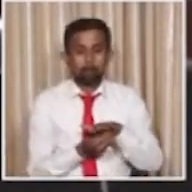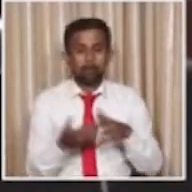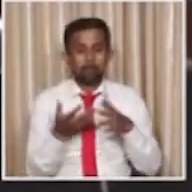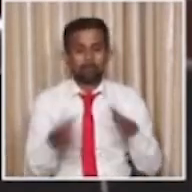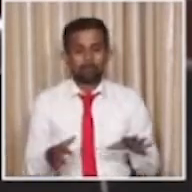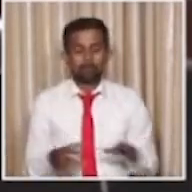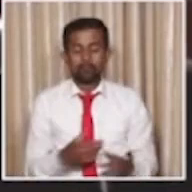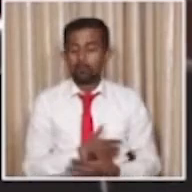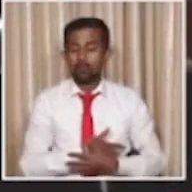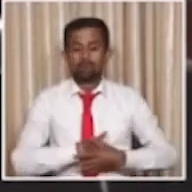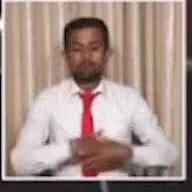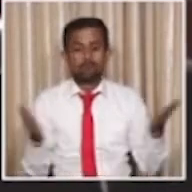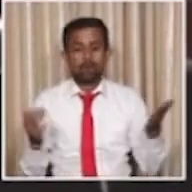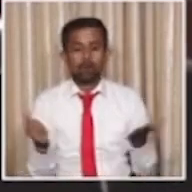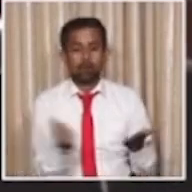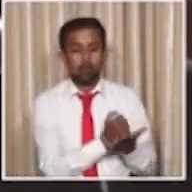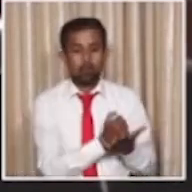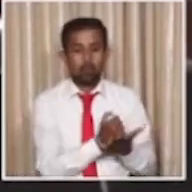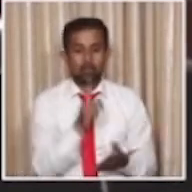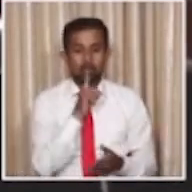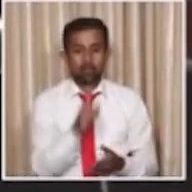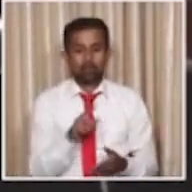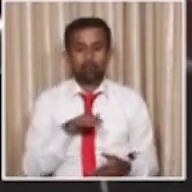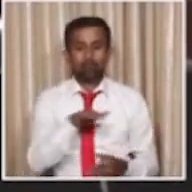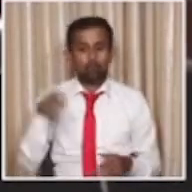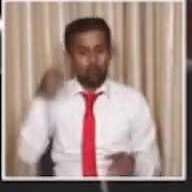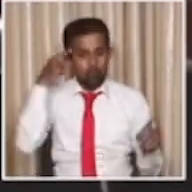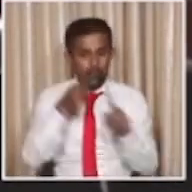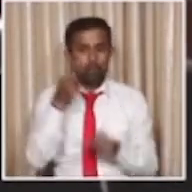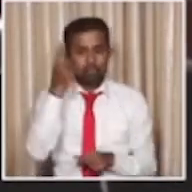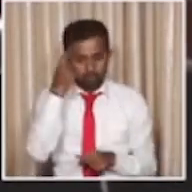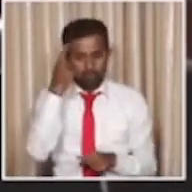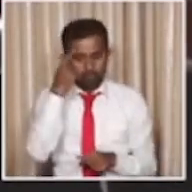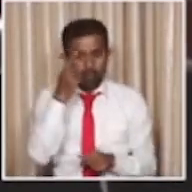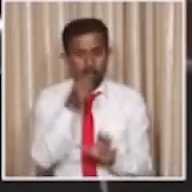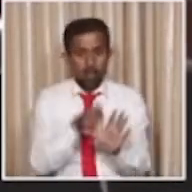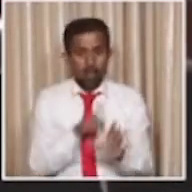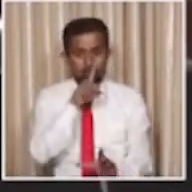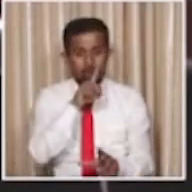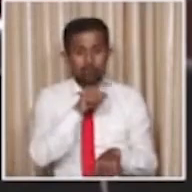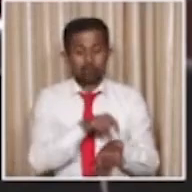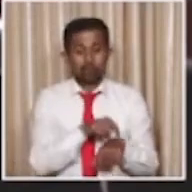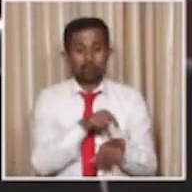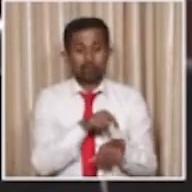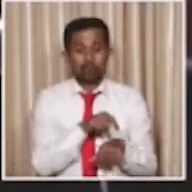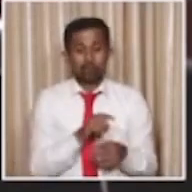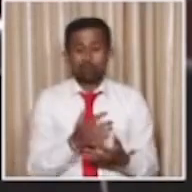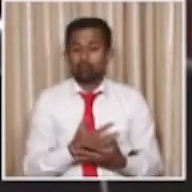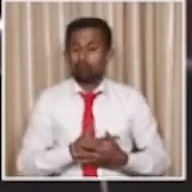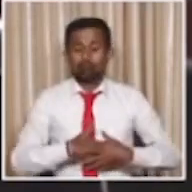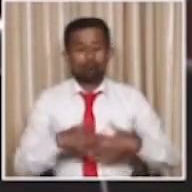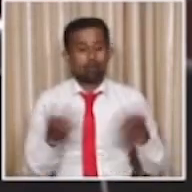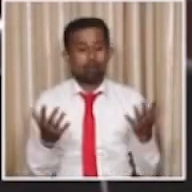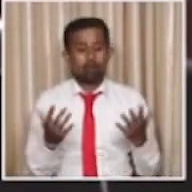වෙච්ච විශාලතම හානිය කියලා. මේ ක්ෂේත්‍රය සම්බන්ධයෙන් දන්න අය දන්නවා අවුරුද්දක විතර කාලයක් තිස්සේ මේක විශාල